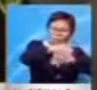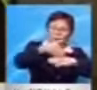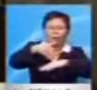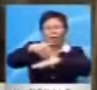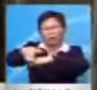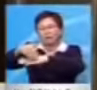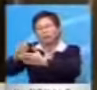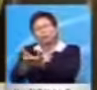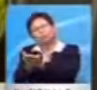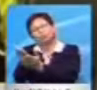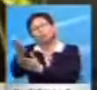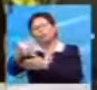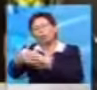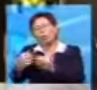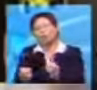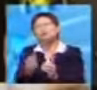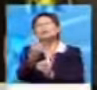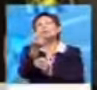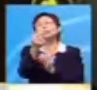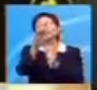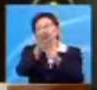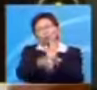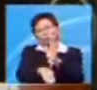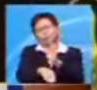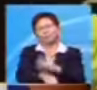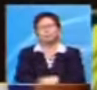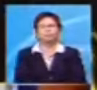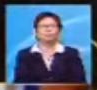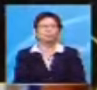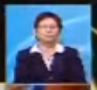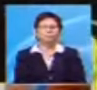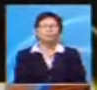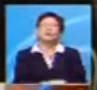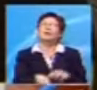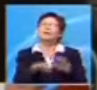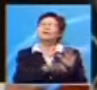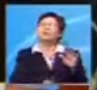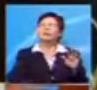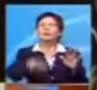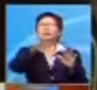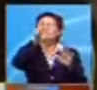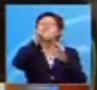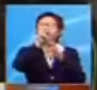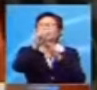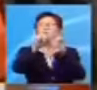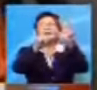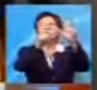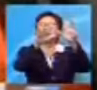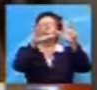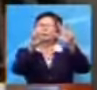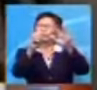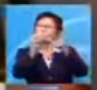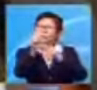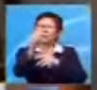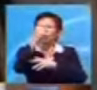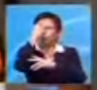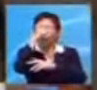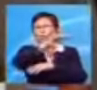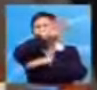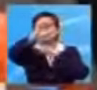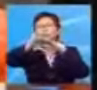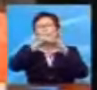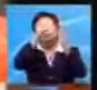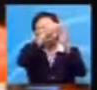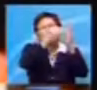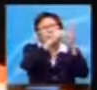terus kepada pelanggan dengan harga yang cukup berpatutan iaitu hanya R S untuk semua